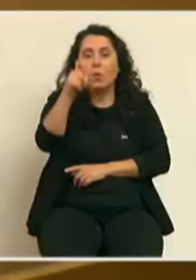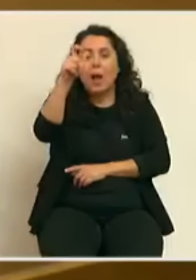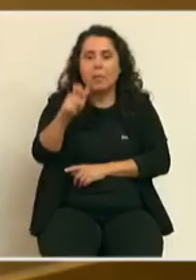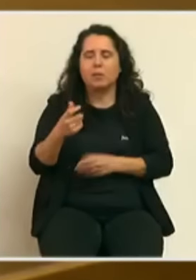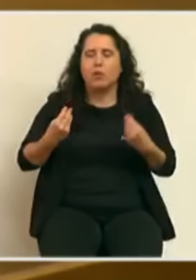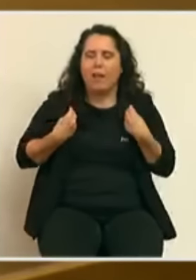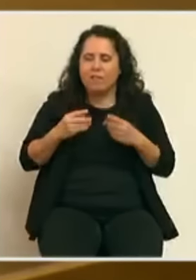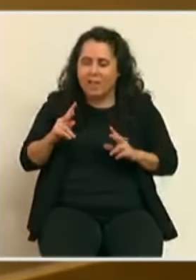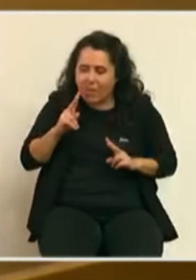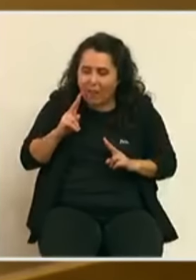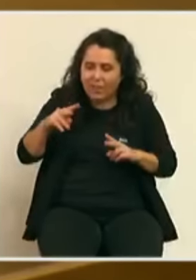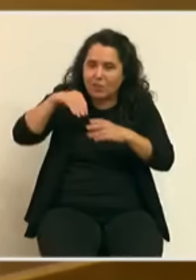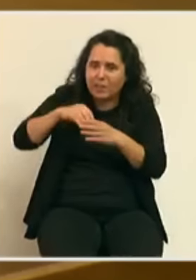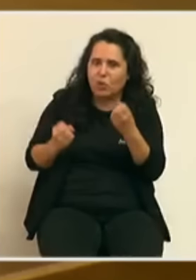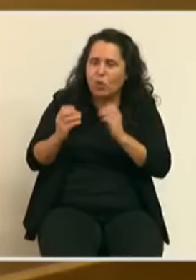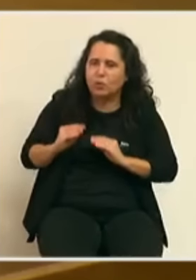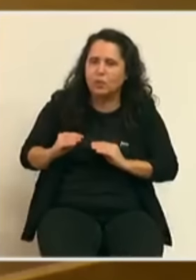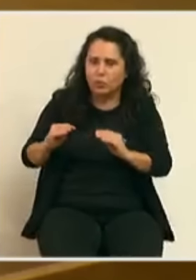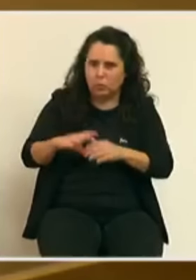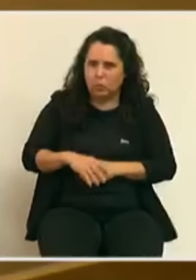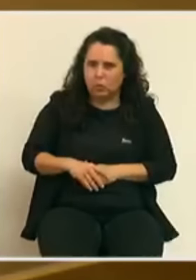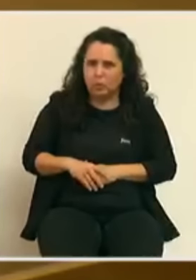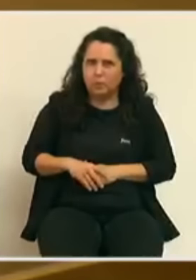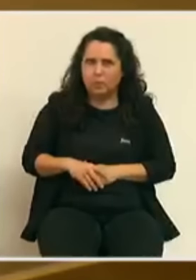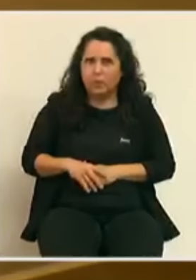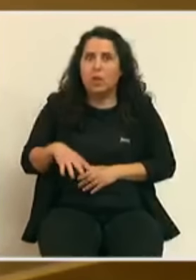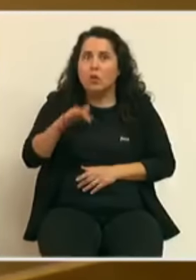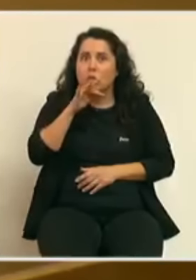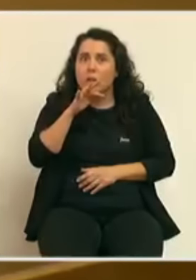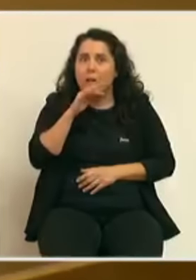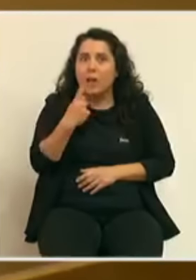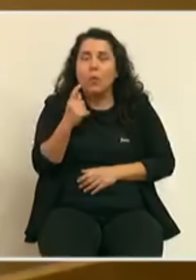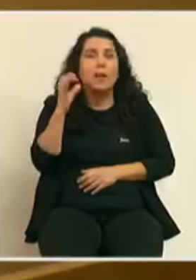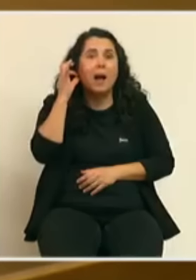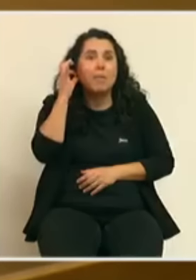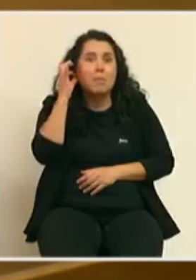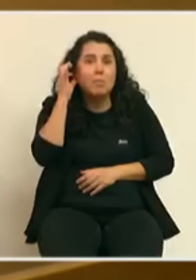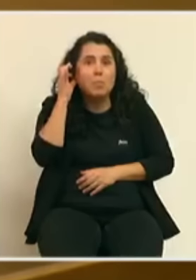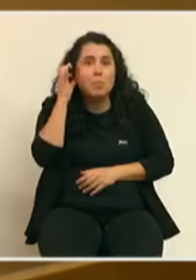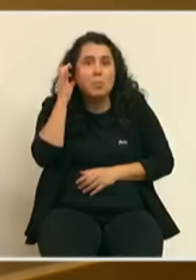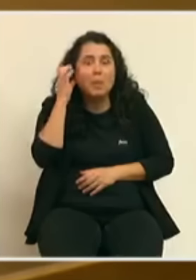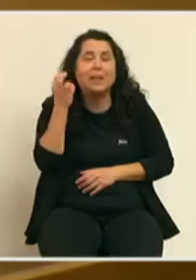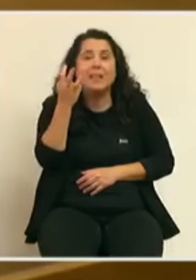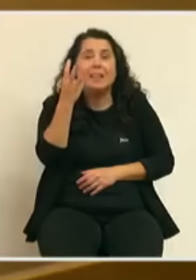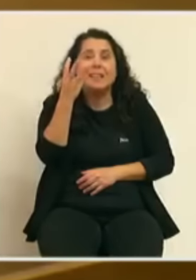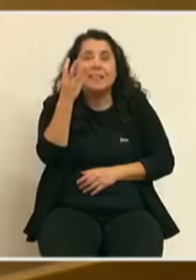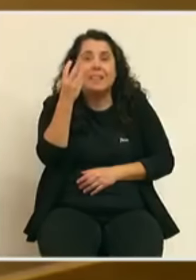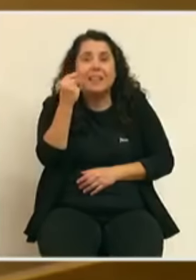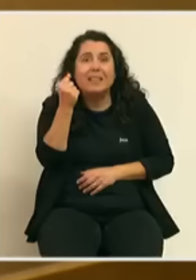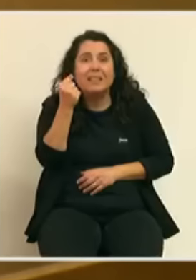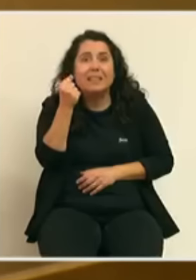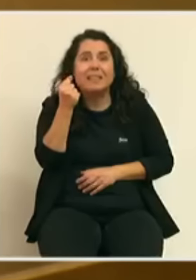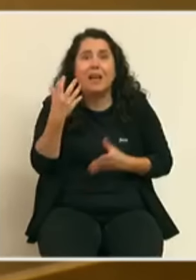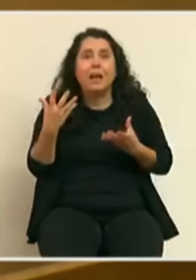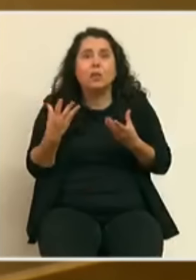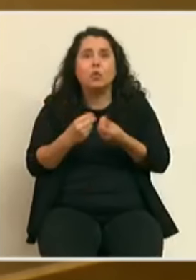amb vida dins del seu cotxe a Benetússer. Encara trobaren una dona que va passar tres dies junt al cos de la